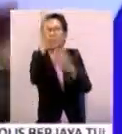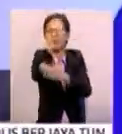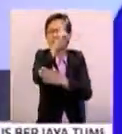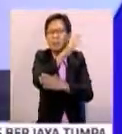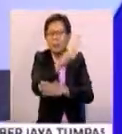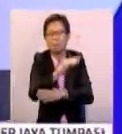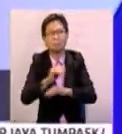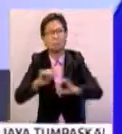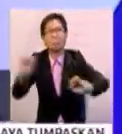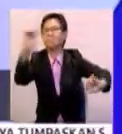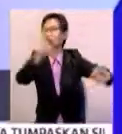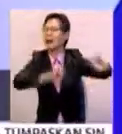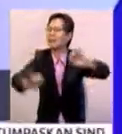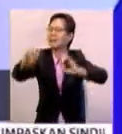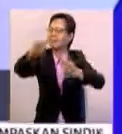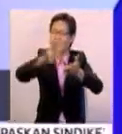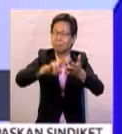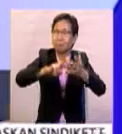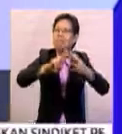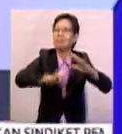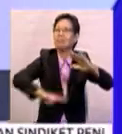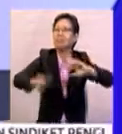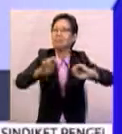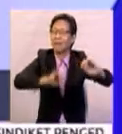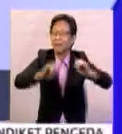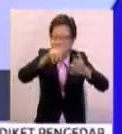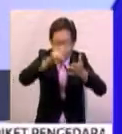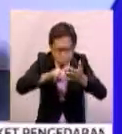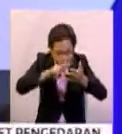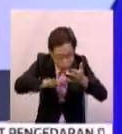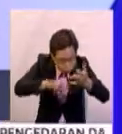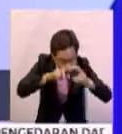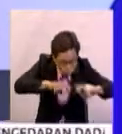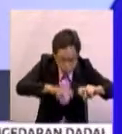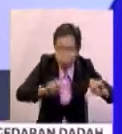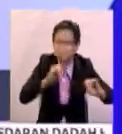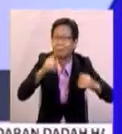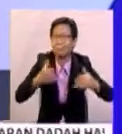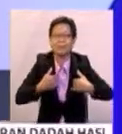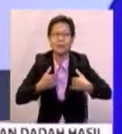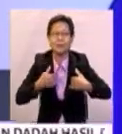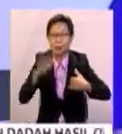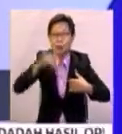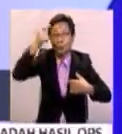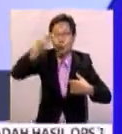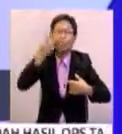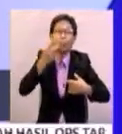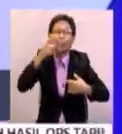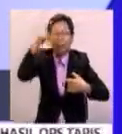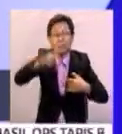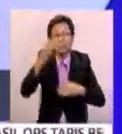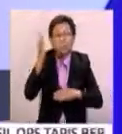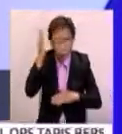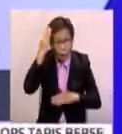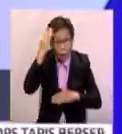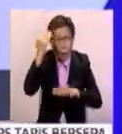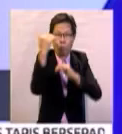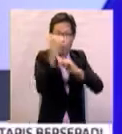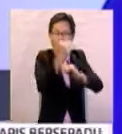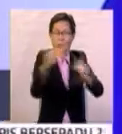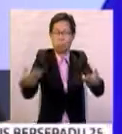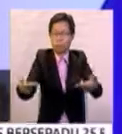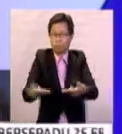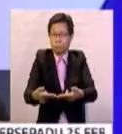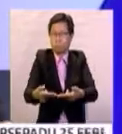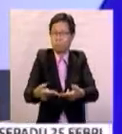kerajaan tanpa usul periksa. Awam, tuan-tuan dan puan-puan, hendaklah mengetahui batas-batas perhubungan